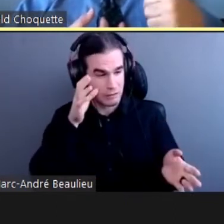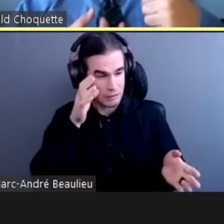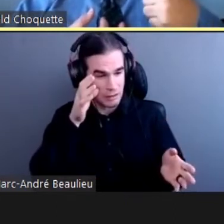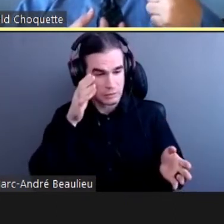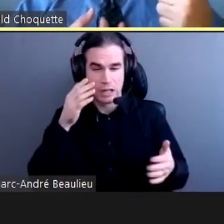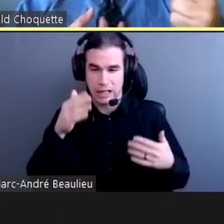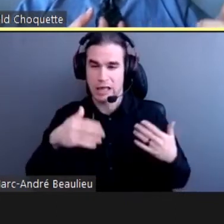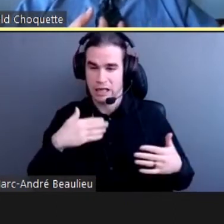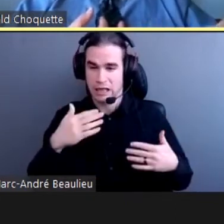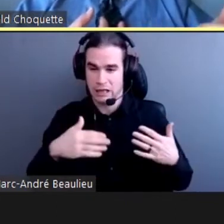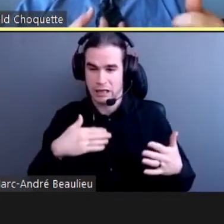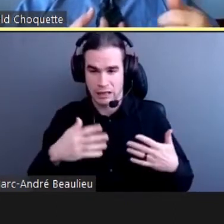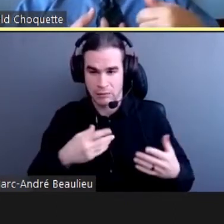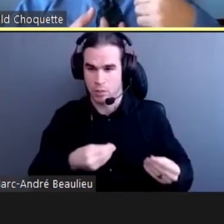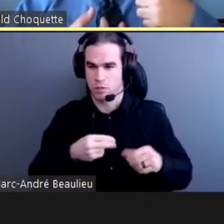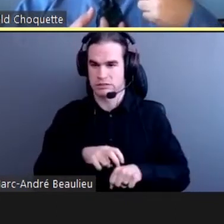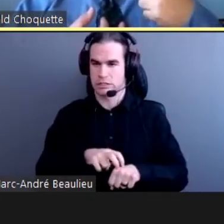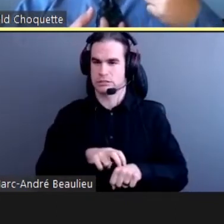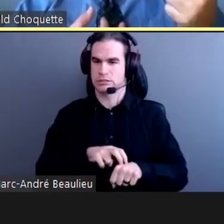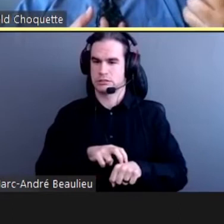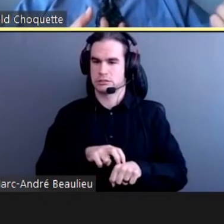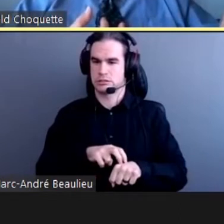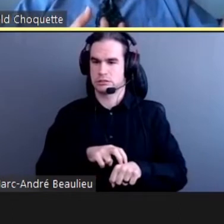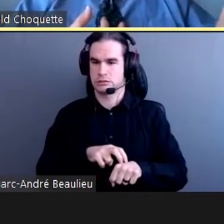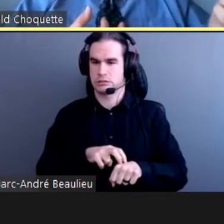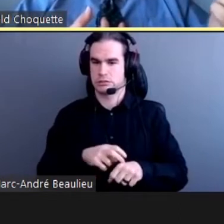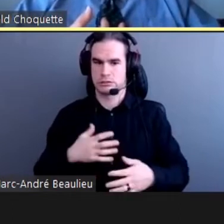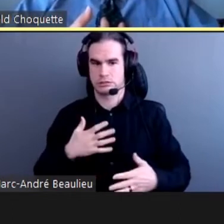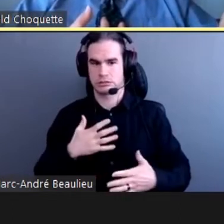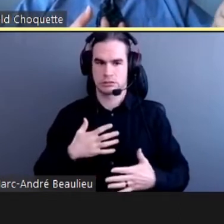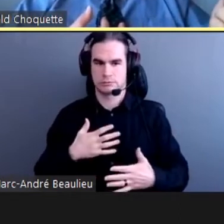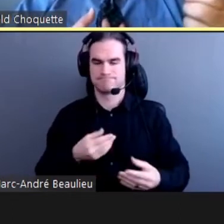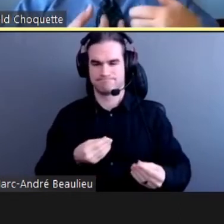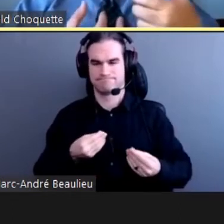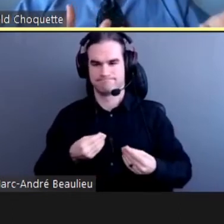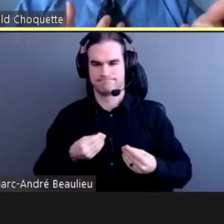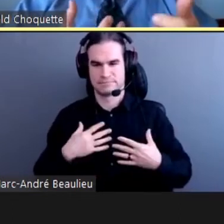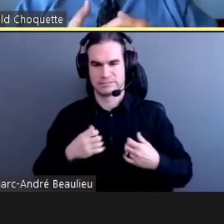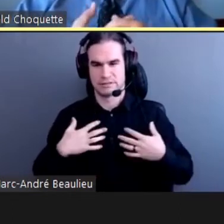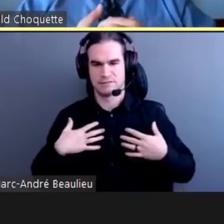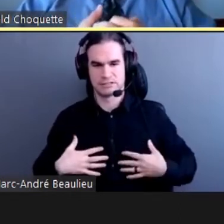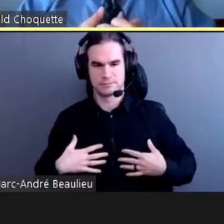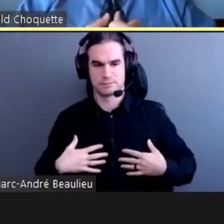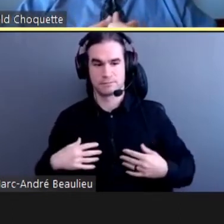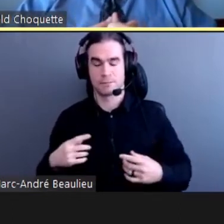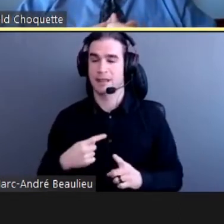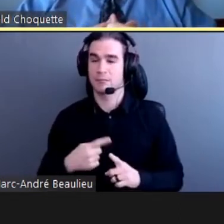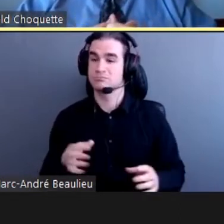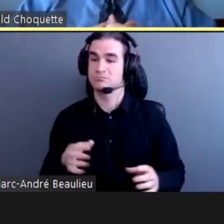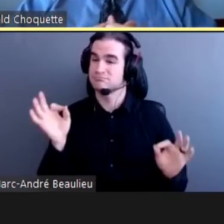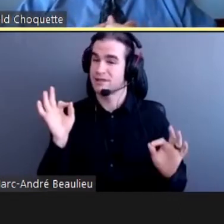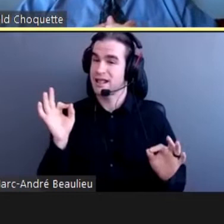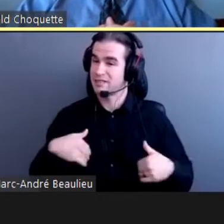longue, ça peut causer du stress. Donc, ça a un effet au niveau physique. Puis c'est sûr que ça peut diminuer